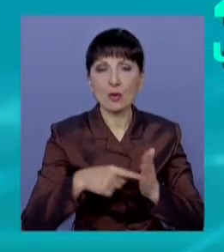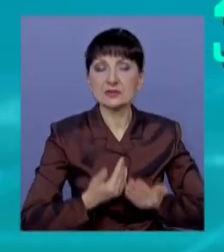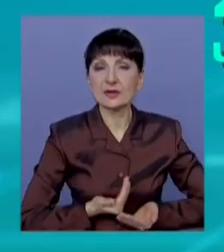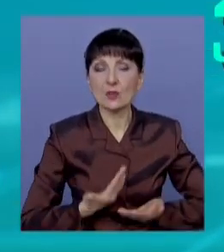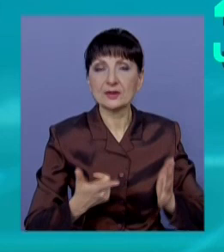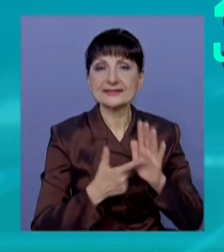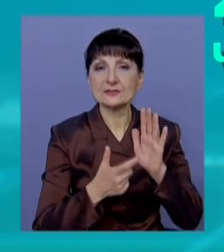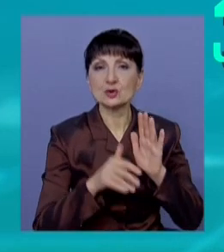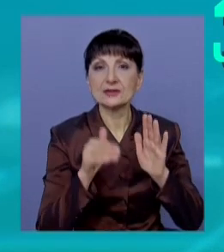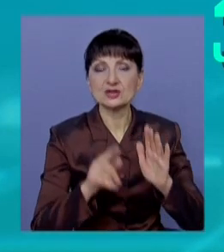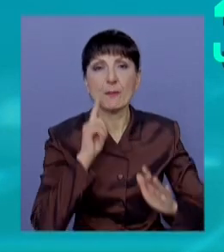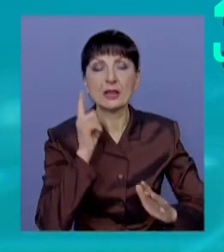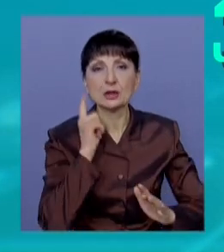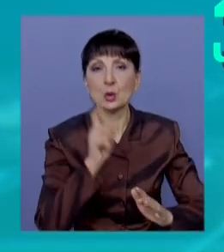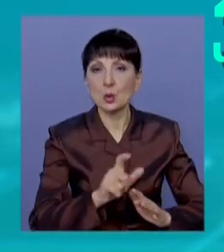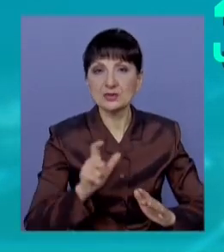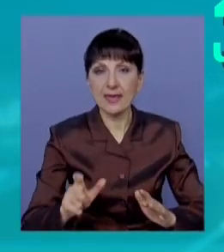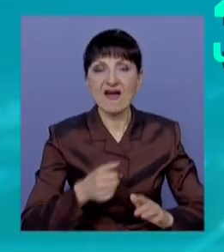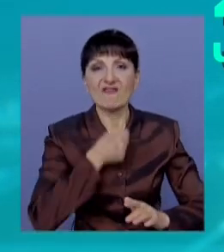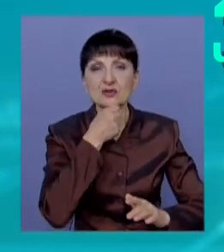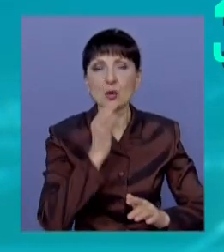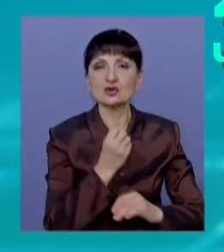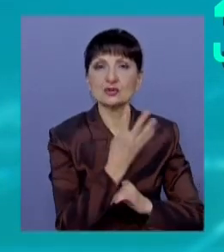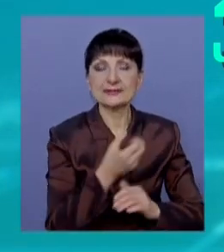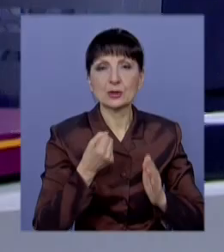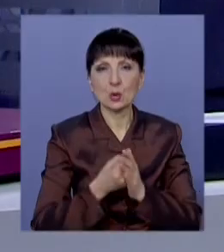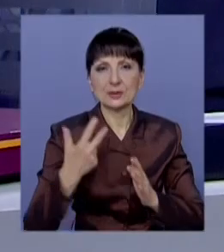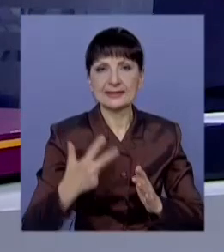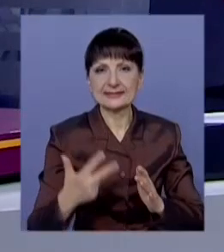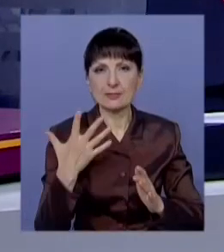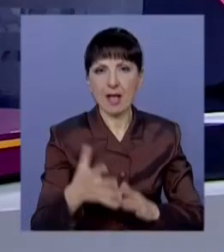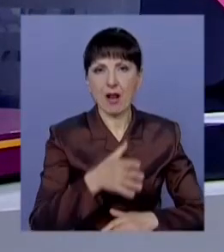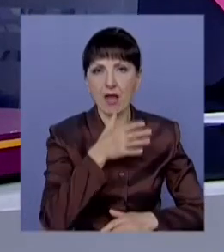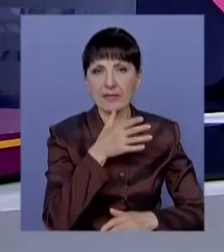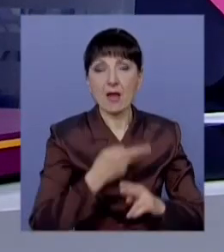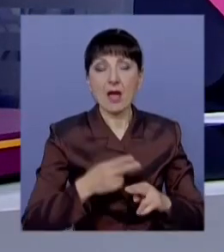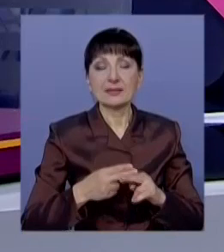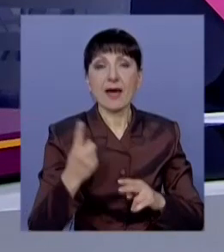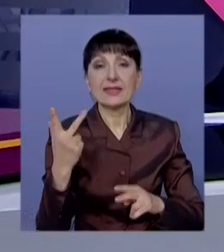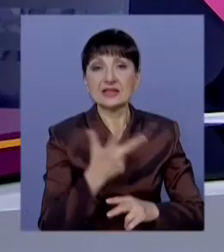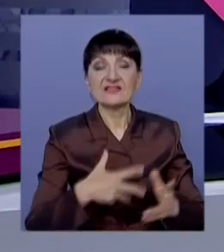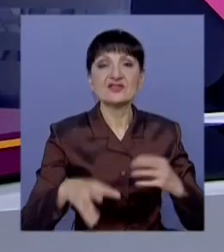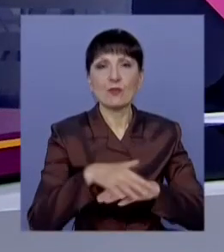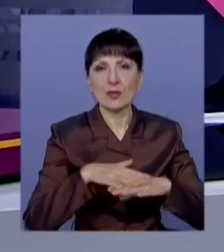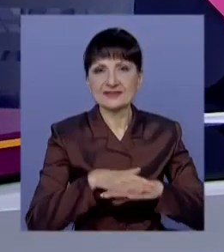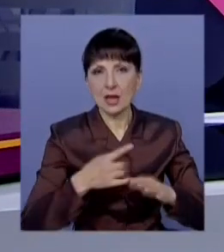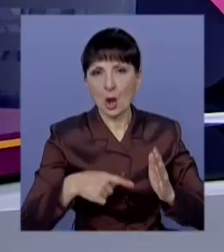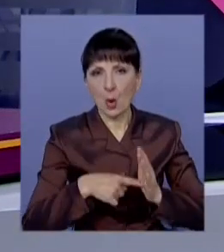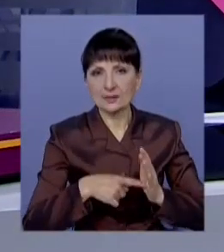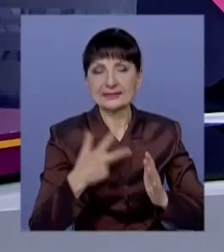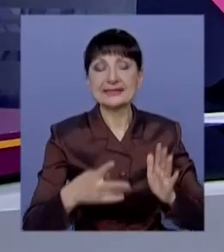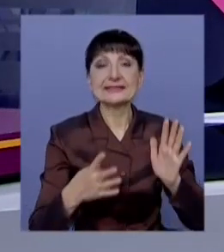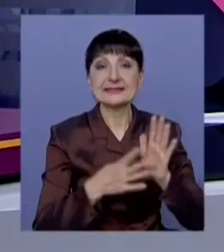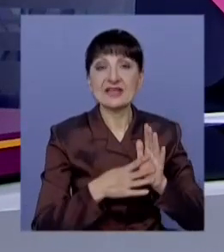около 700 тысяч молодых людей в возрасте от 14 до 35 лет. Это треть всего населения мегаполиса. В